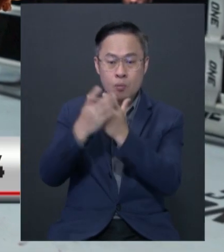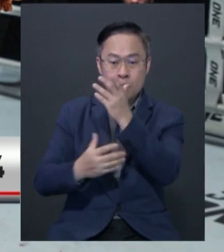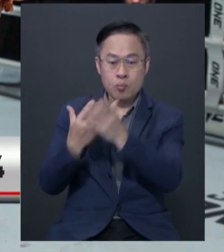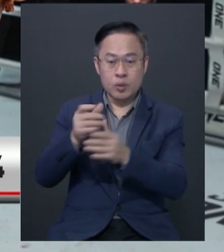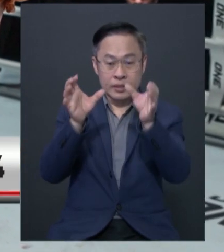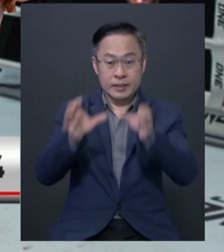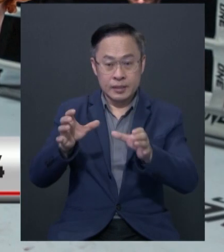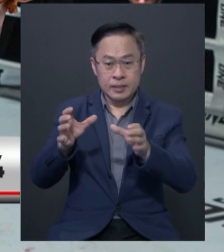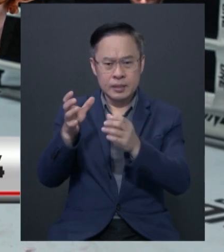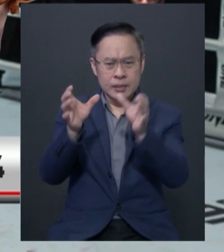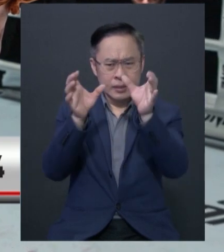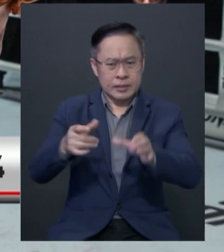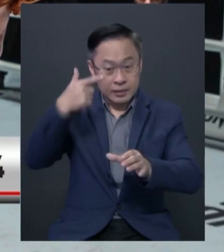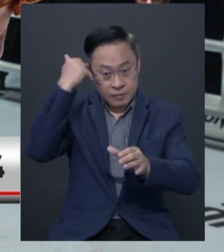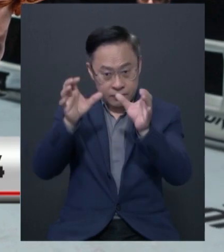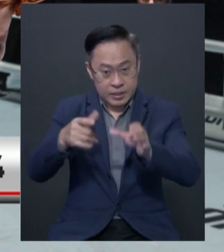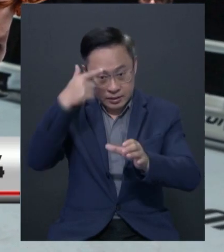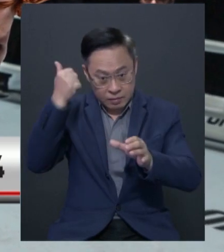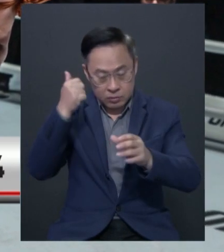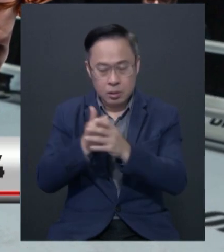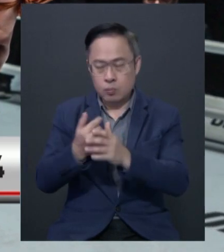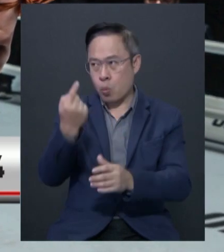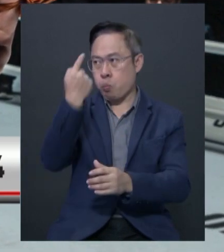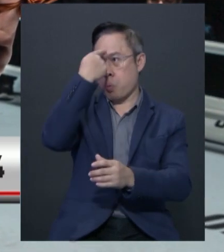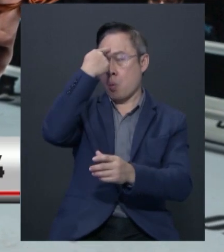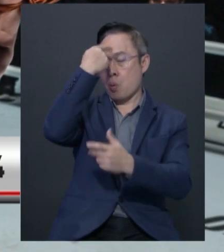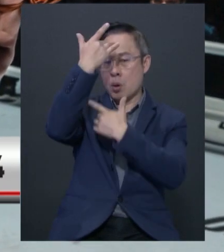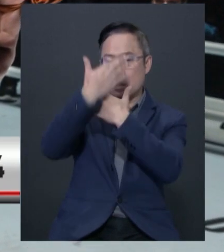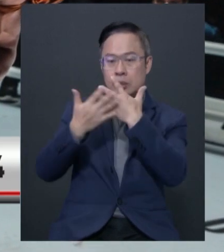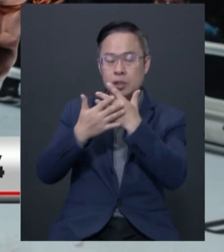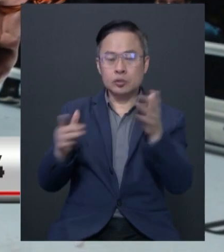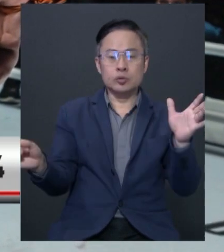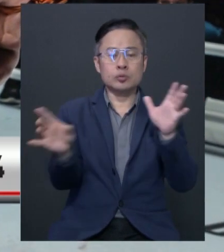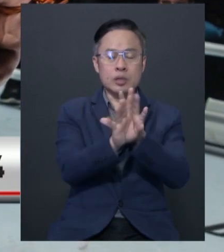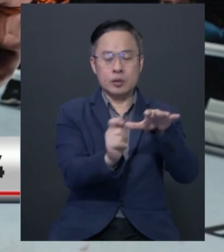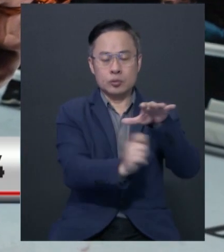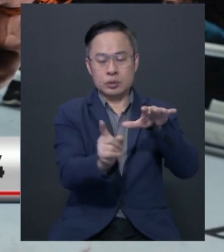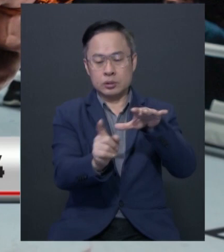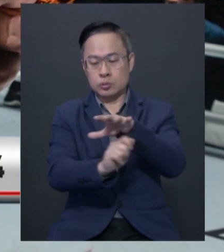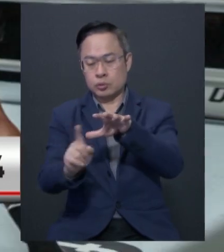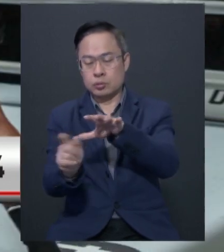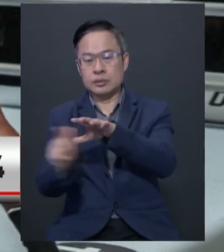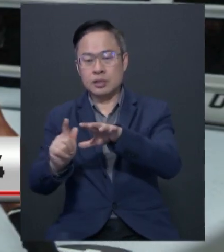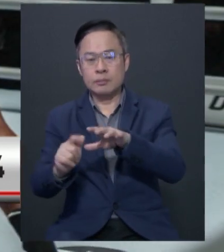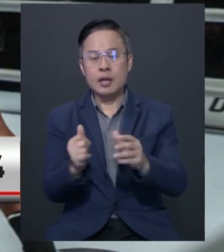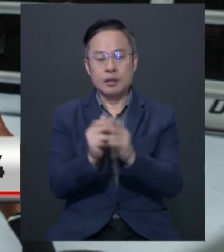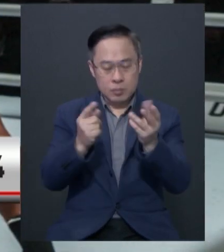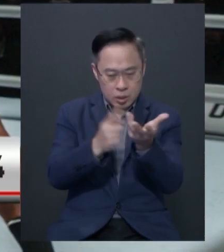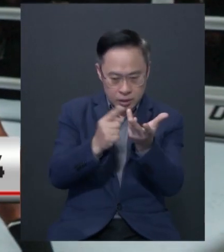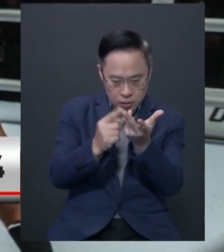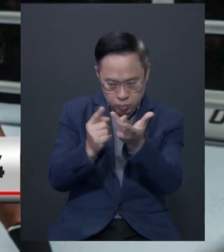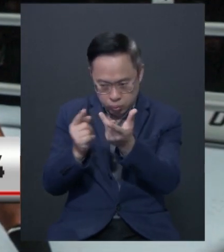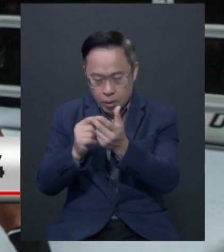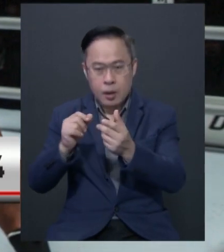ก็เป็นฝ่ายผลัดกันลุกผลัดกันรับได้อย่างดุเดือดจนครบ 3ยกครับต้องตัดสินกันด้วยครับแล้วก็เป็นดวงสมพงษ์ครับที่ได้รับการ